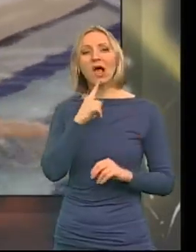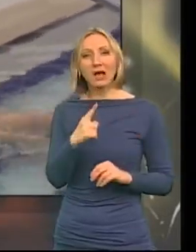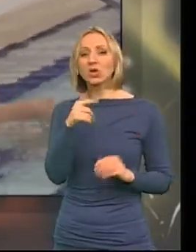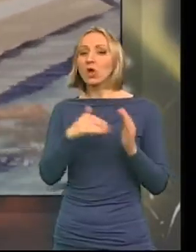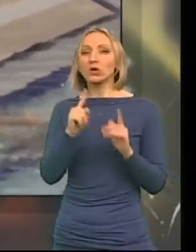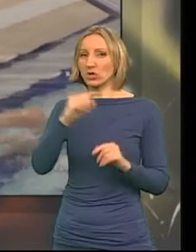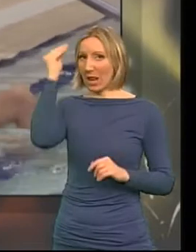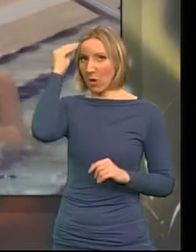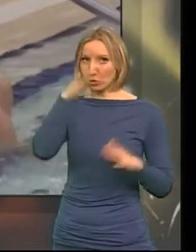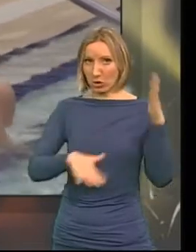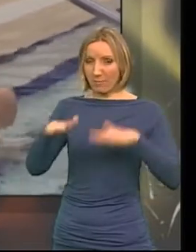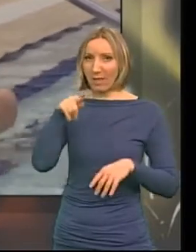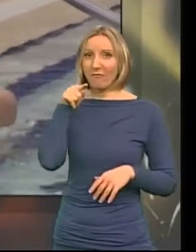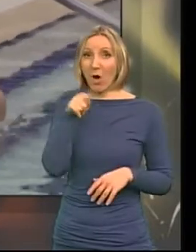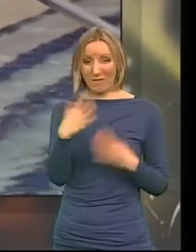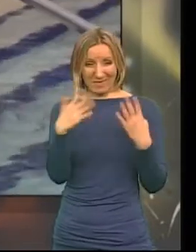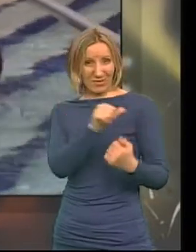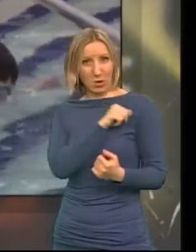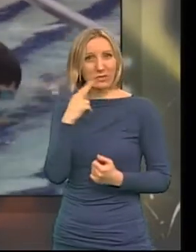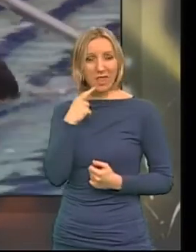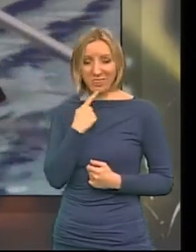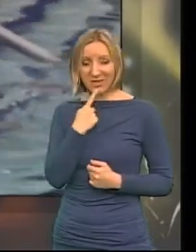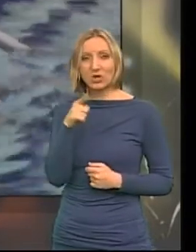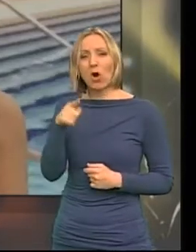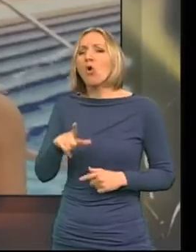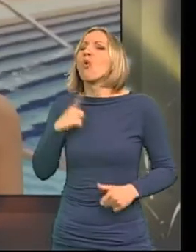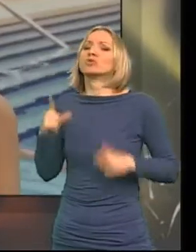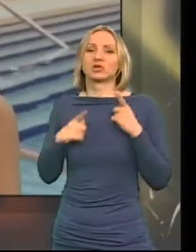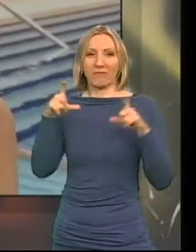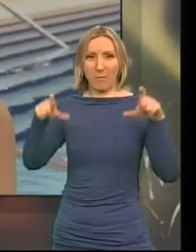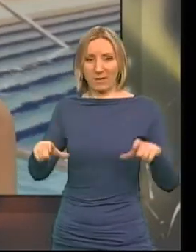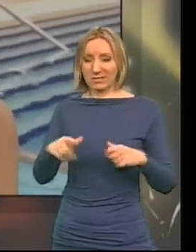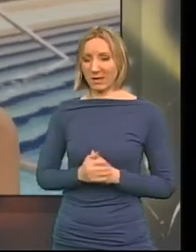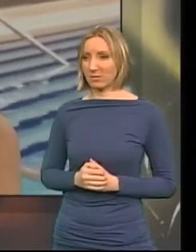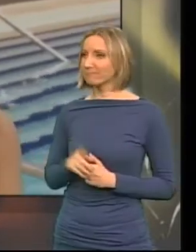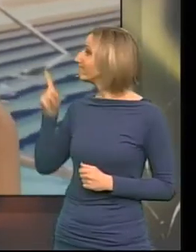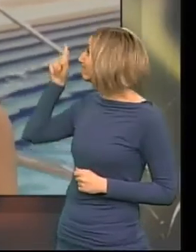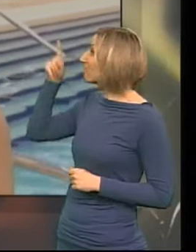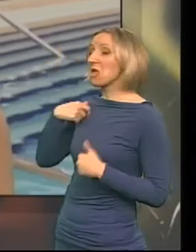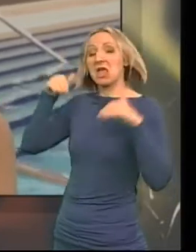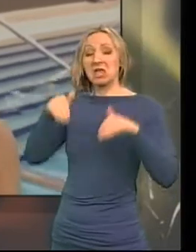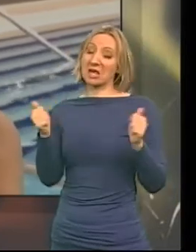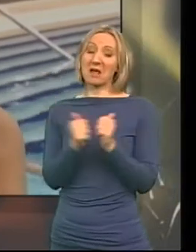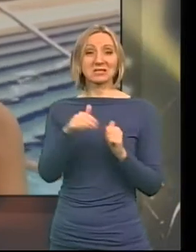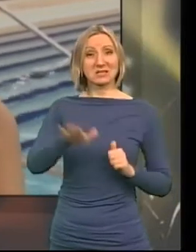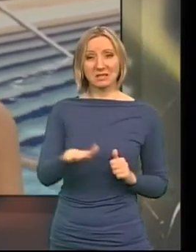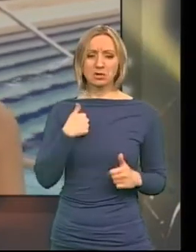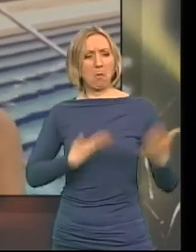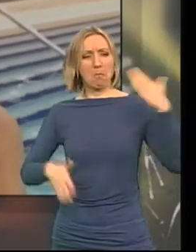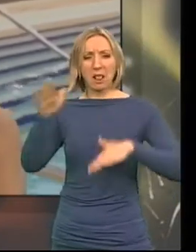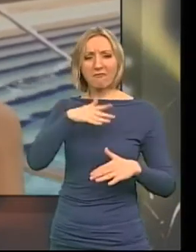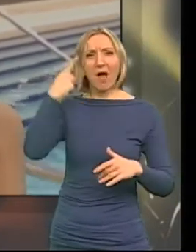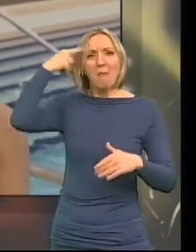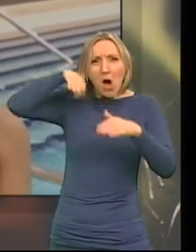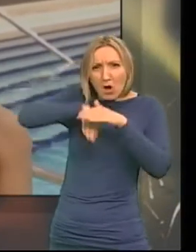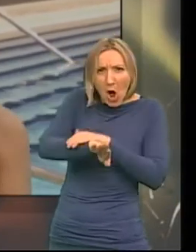nije naučio da pliva, ovaj devetogodišnjak uživa u bazenu. Igram se decom i plivam,